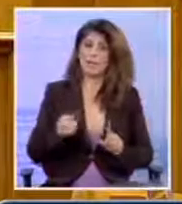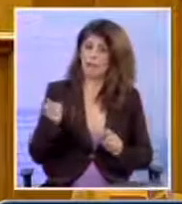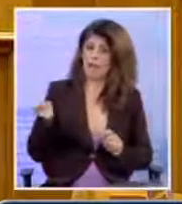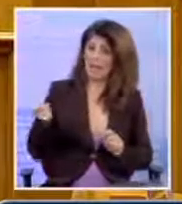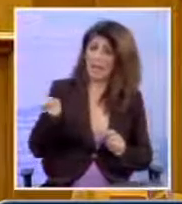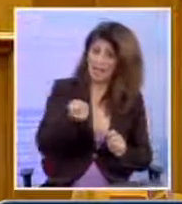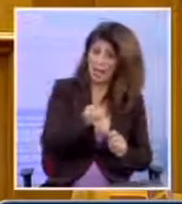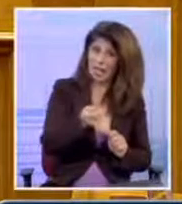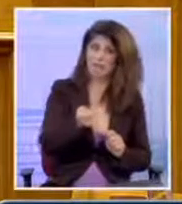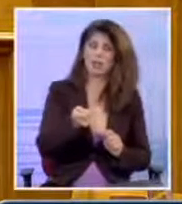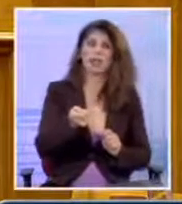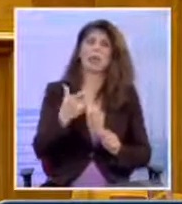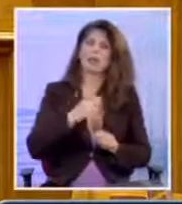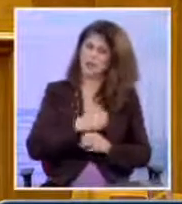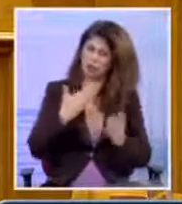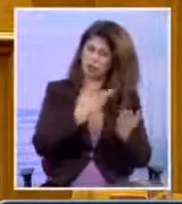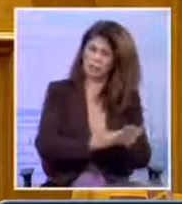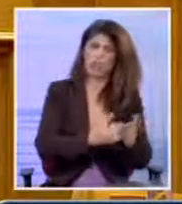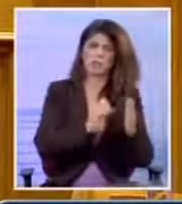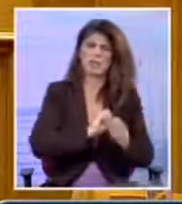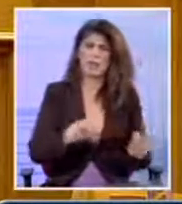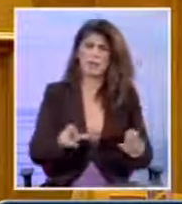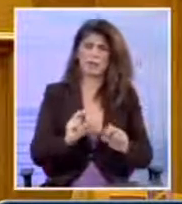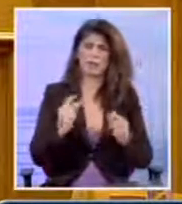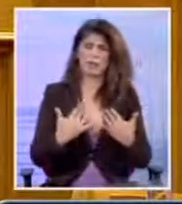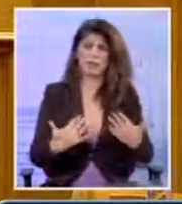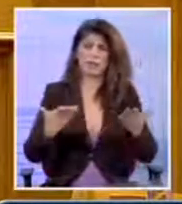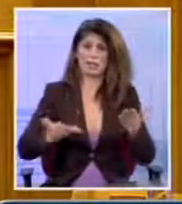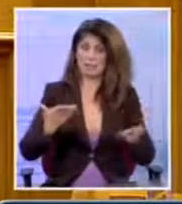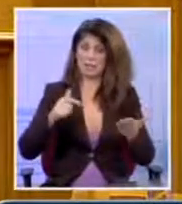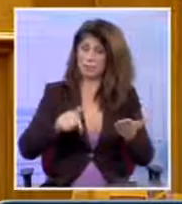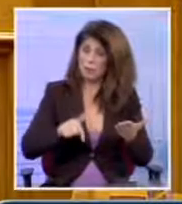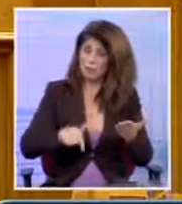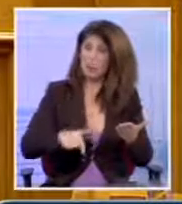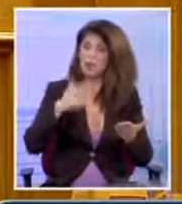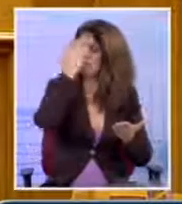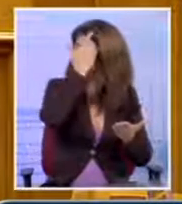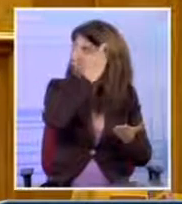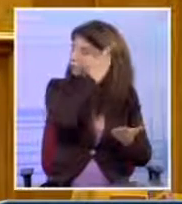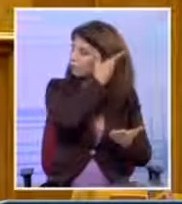θα το καταθέσουμε για να ενημερωθεί η Βουλή. Και θα συγκρίνουμε σήμερα τα